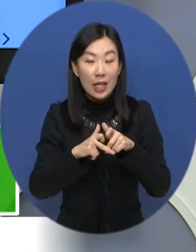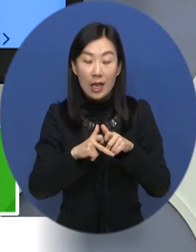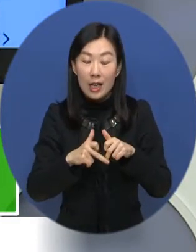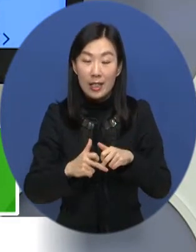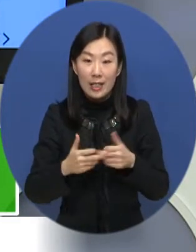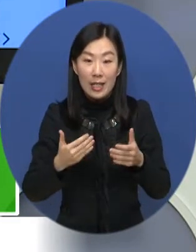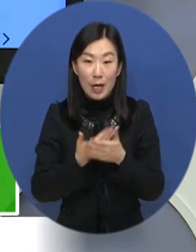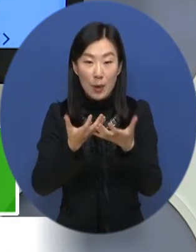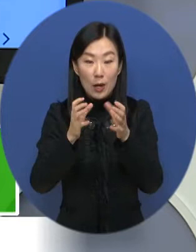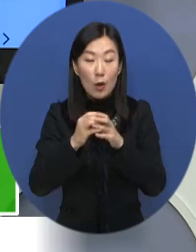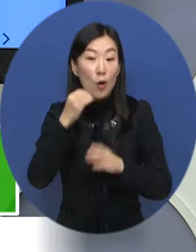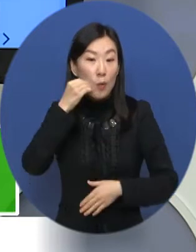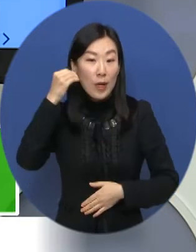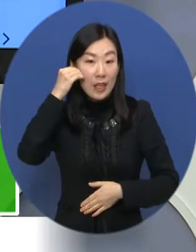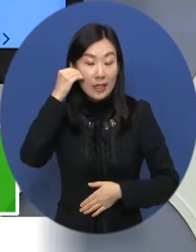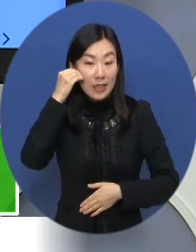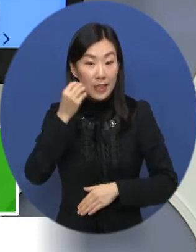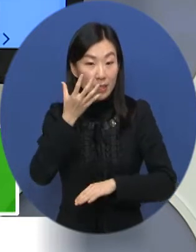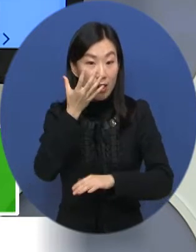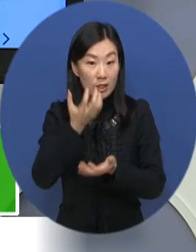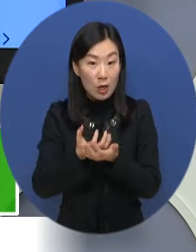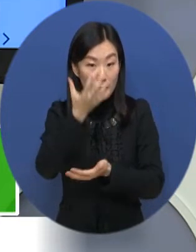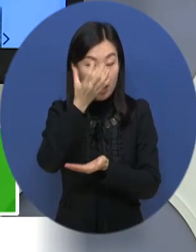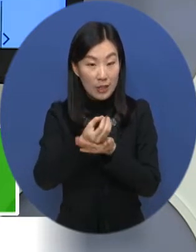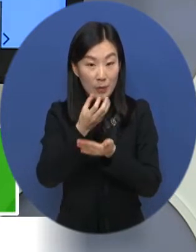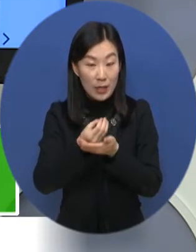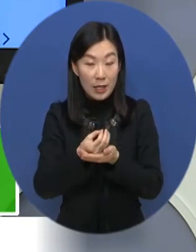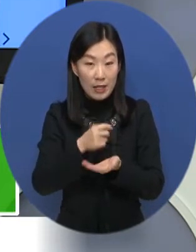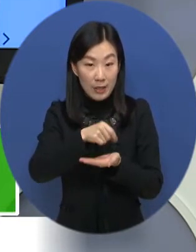한국장애인 개발원웹사이트게시판에서양식을다운로드하여작성하고,